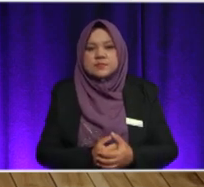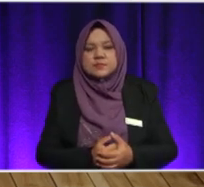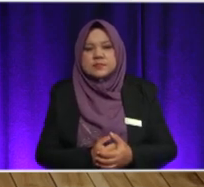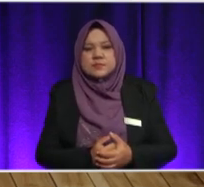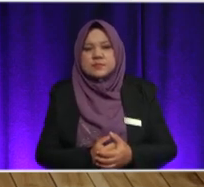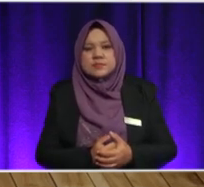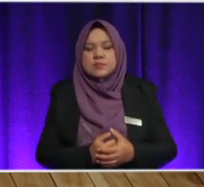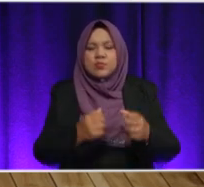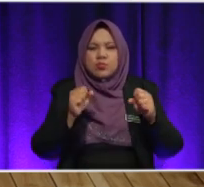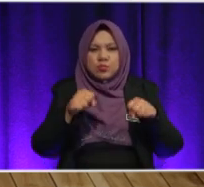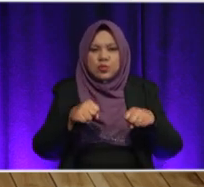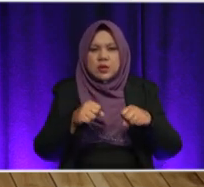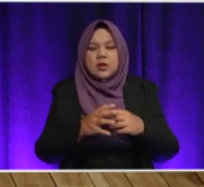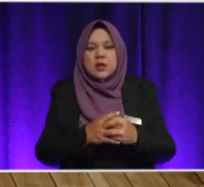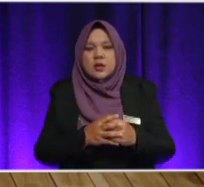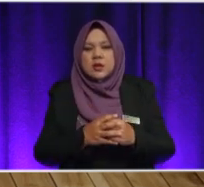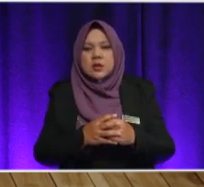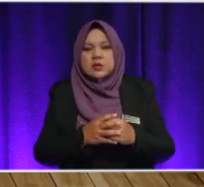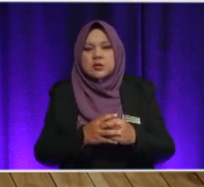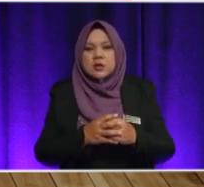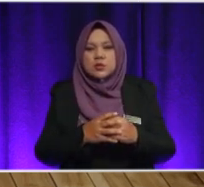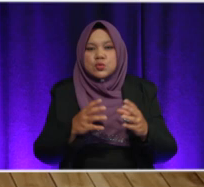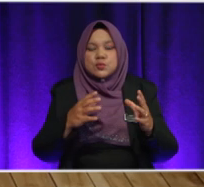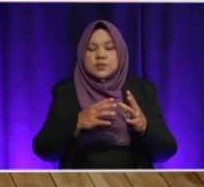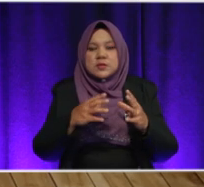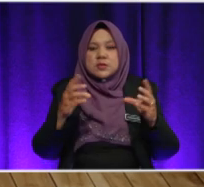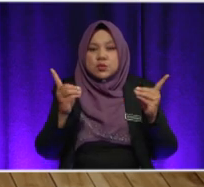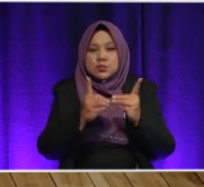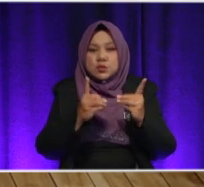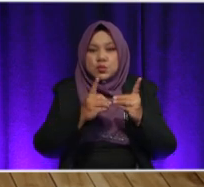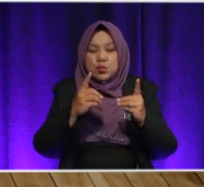minyak pun kita boleh beli obat Paracetamol oke